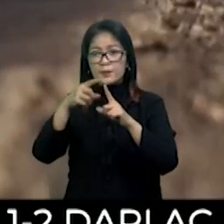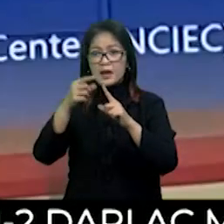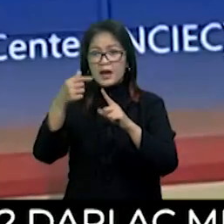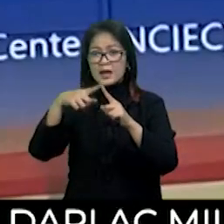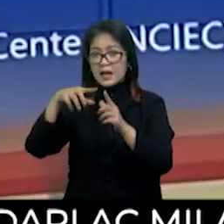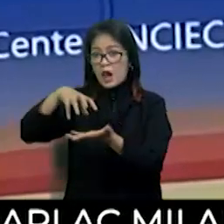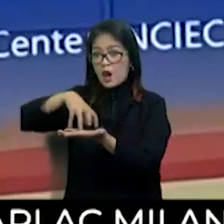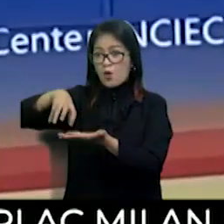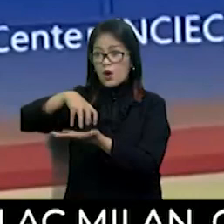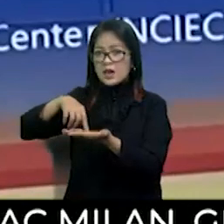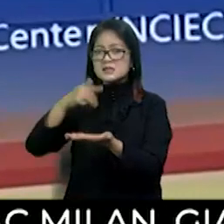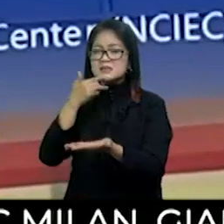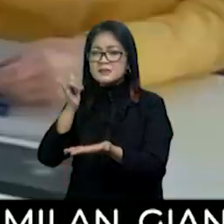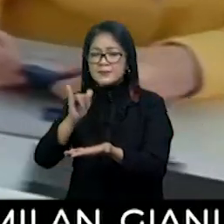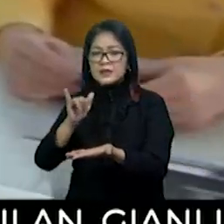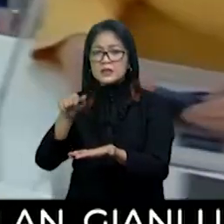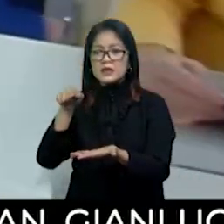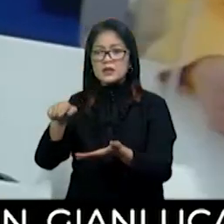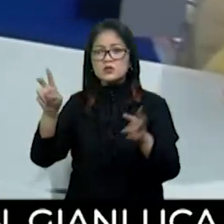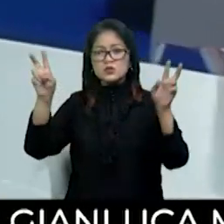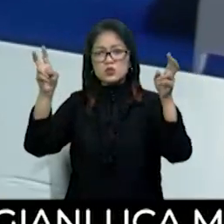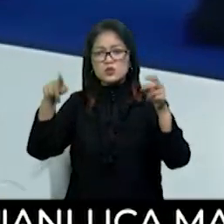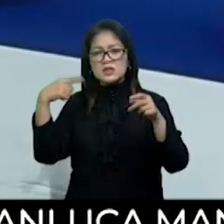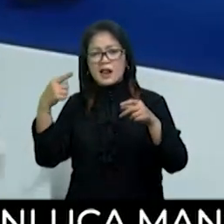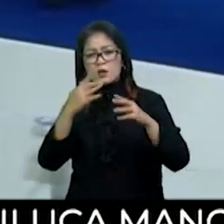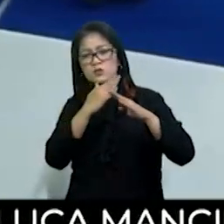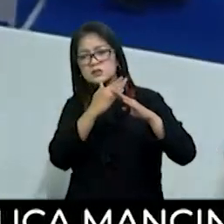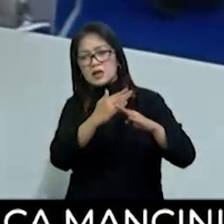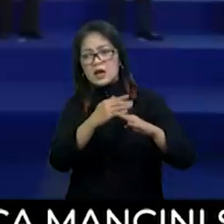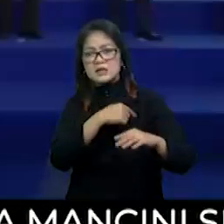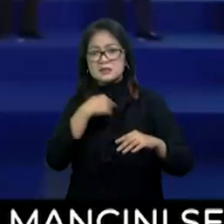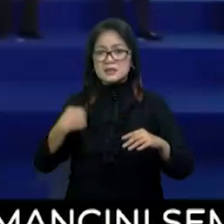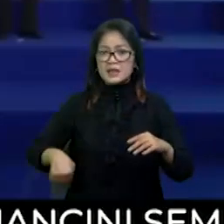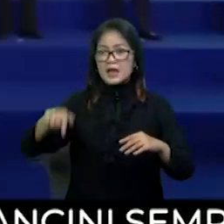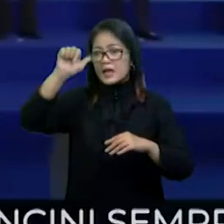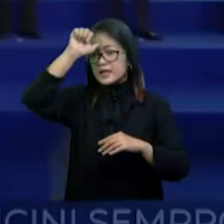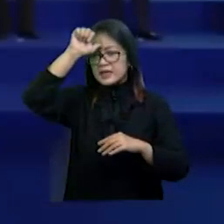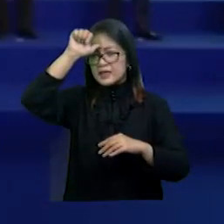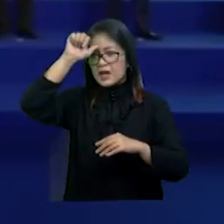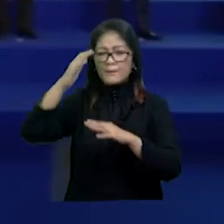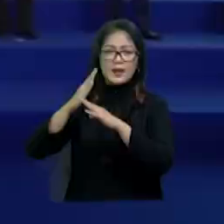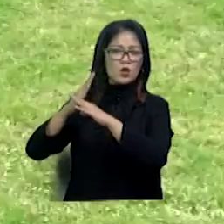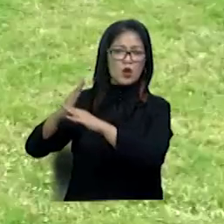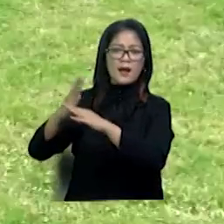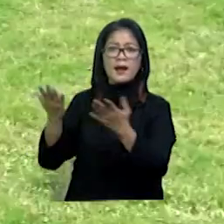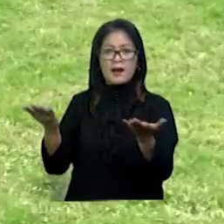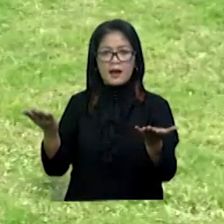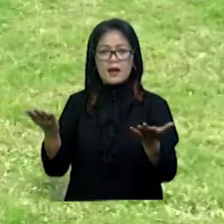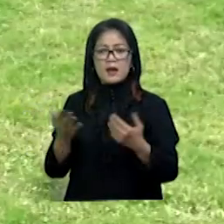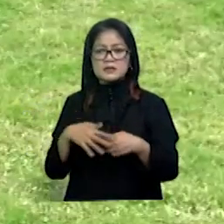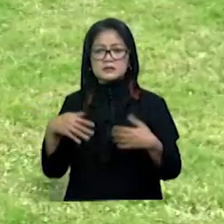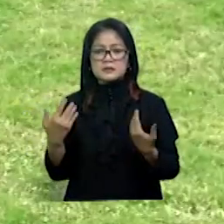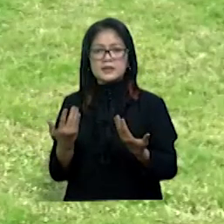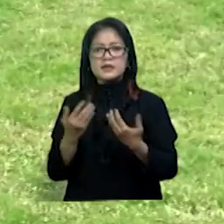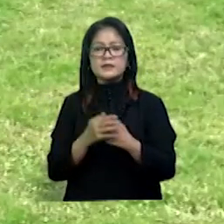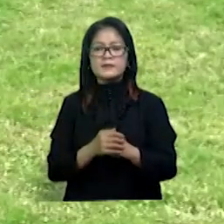terus ditentang baik oleh Tiongkok maupun India dua kekuatan di g20 dari KTT g20 di Roma